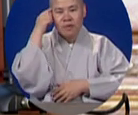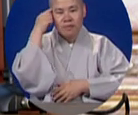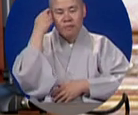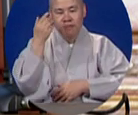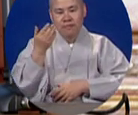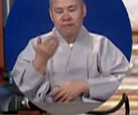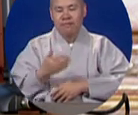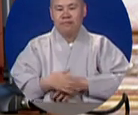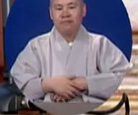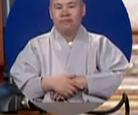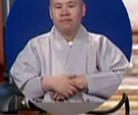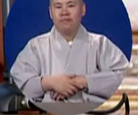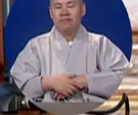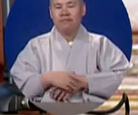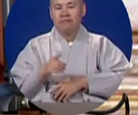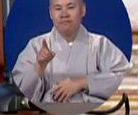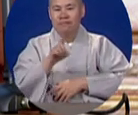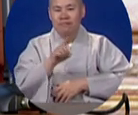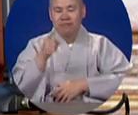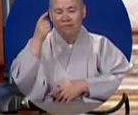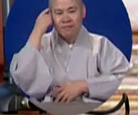그게 뭘까요